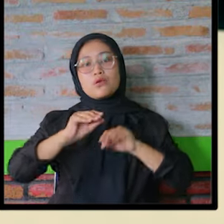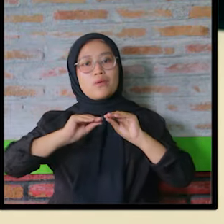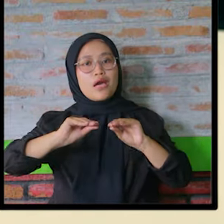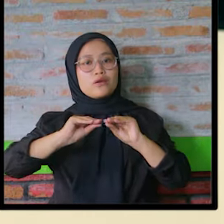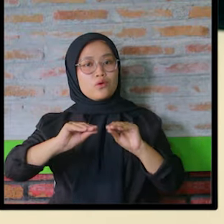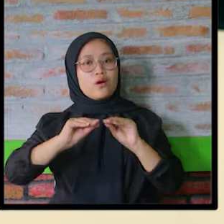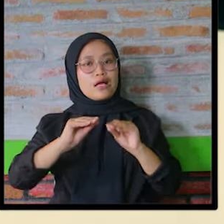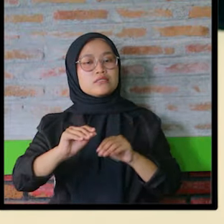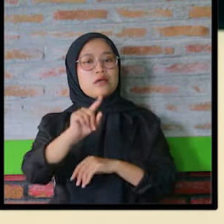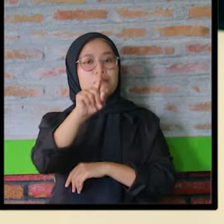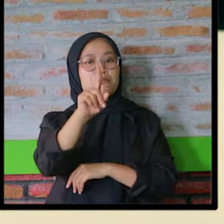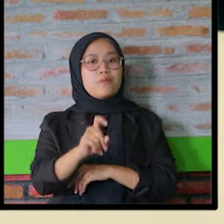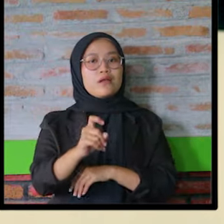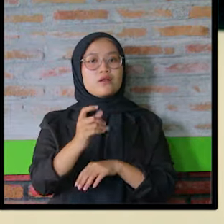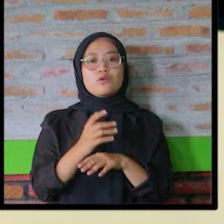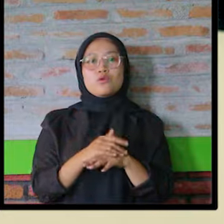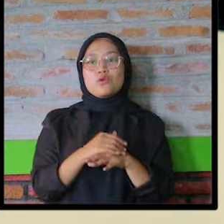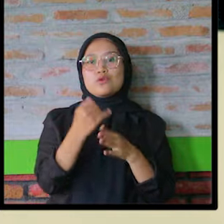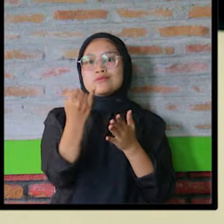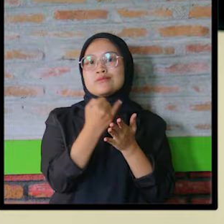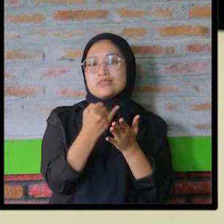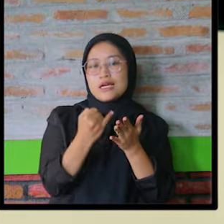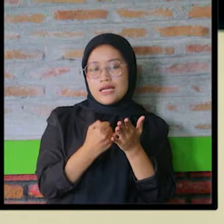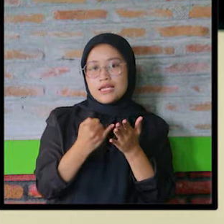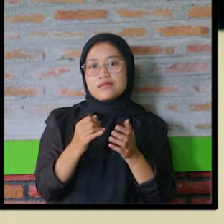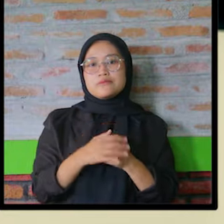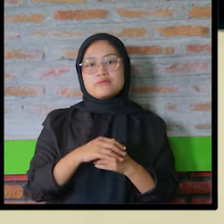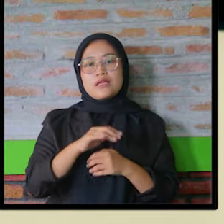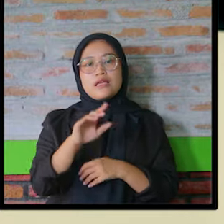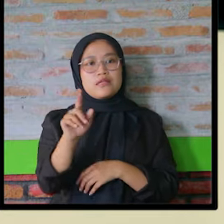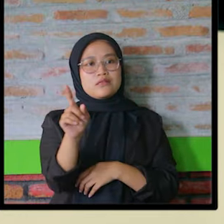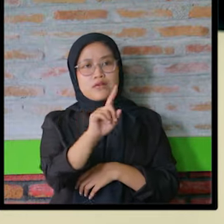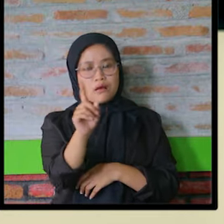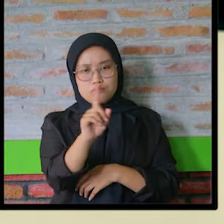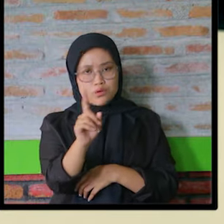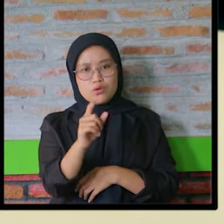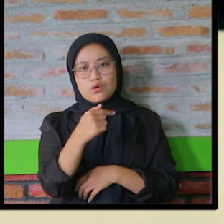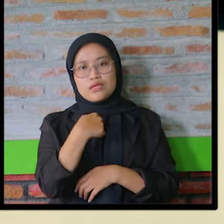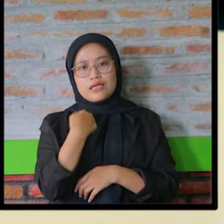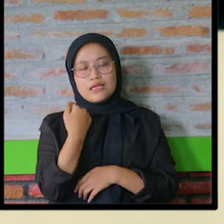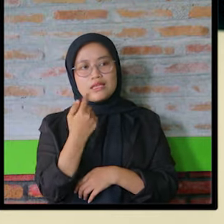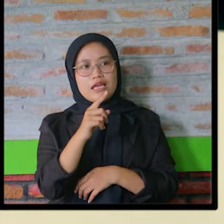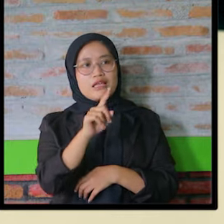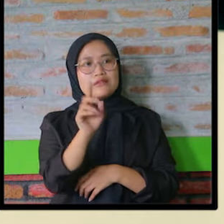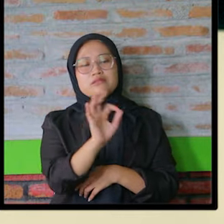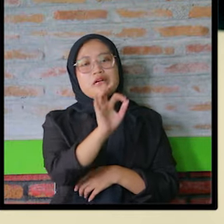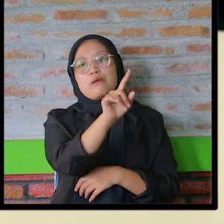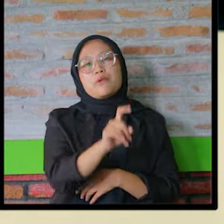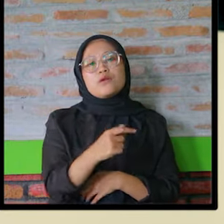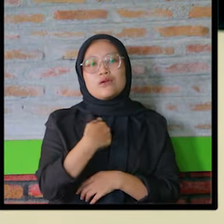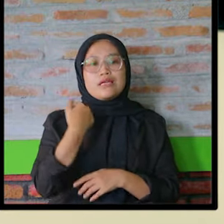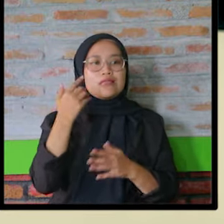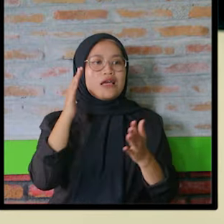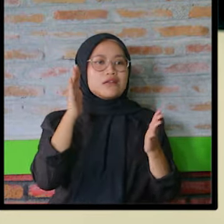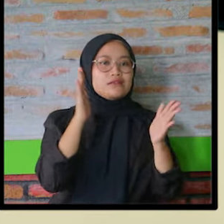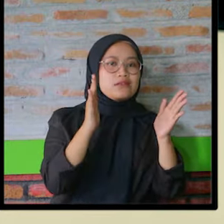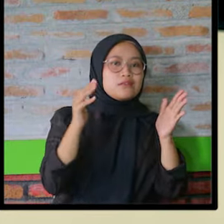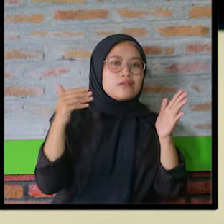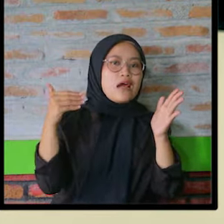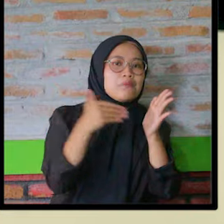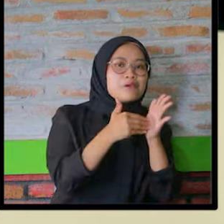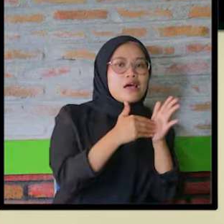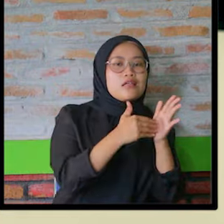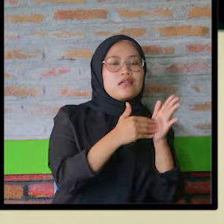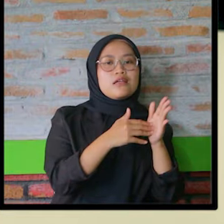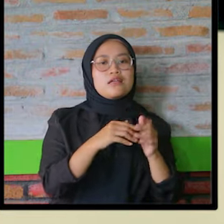seni gitu kan enggak perlu kita nabrak tembok gitu kan Ya kalau kira-kira nabrak tembok saya pendampingan kan sering